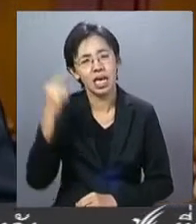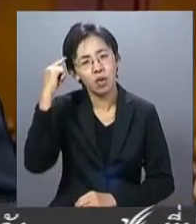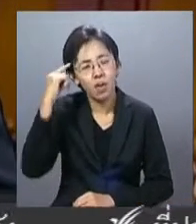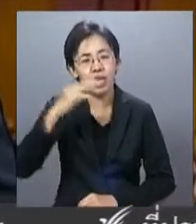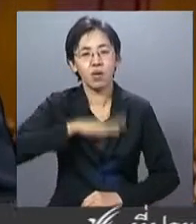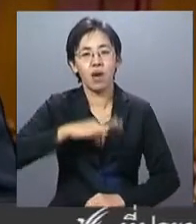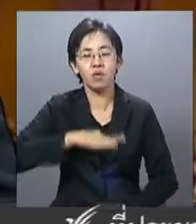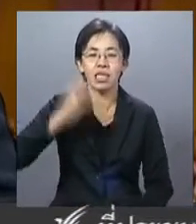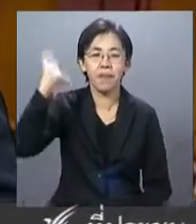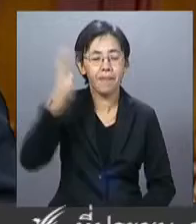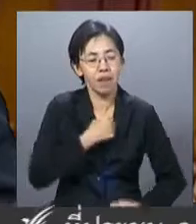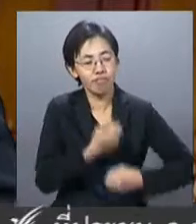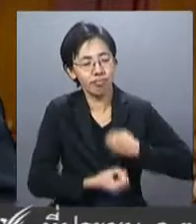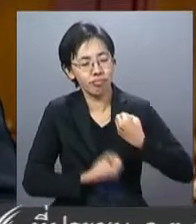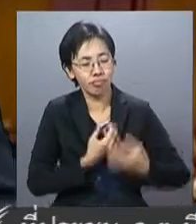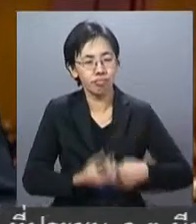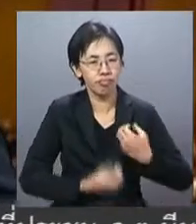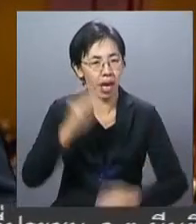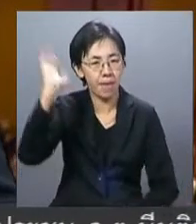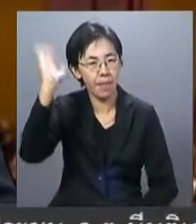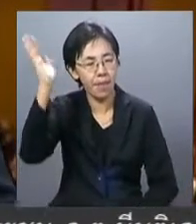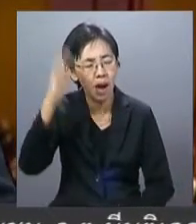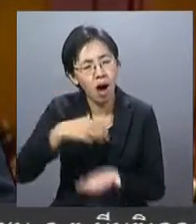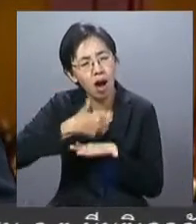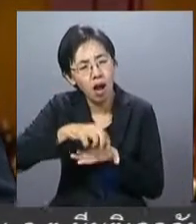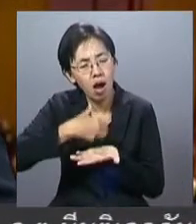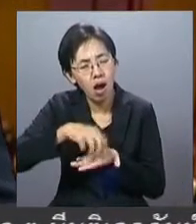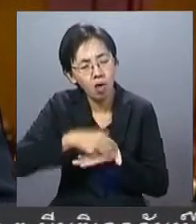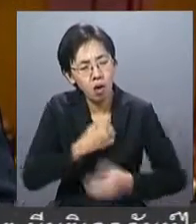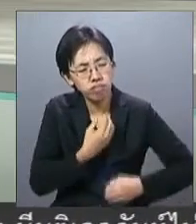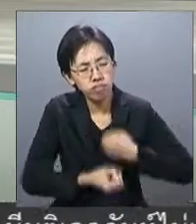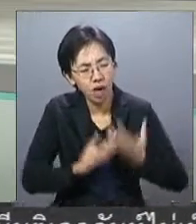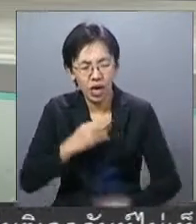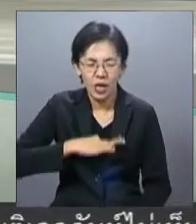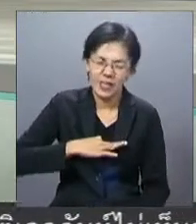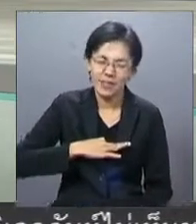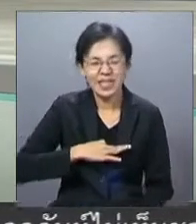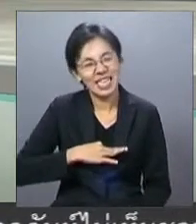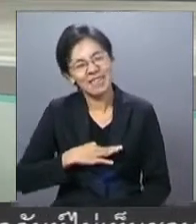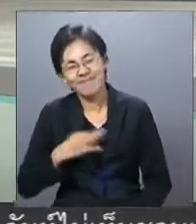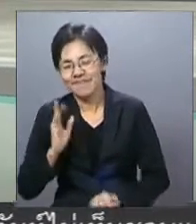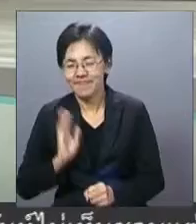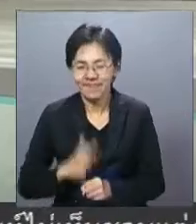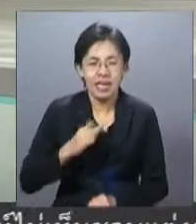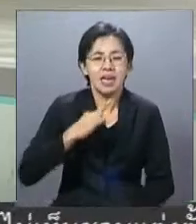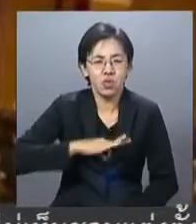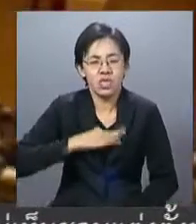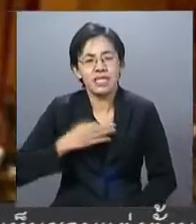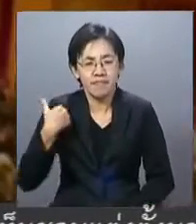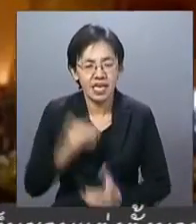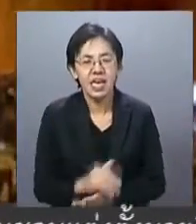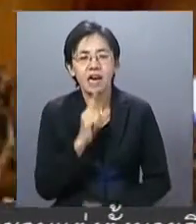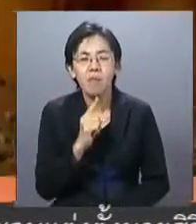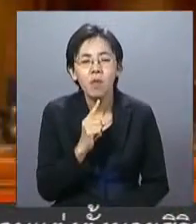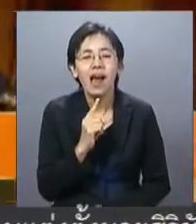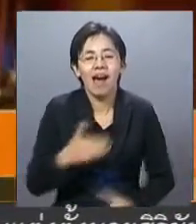ทีเดียวแต่ว่าแต่ละเรื่องนั้นฟังดูแล้วนายกประยุทธ์ไม่ค่อยจะพอใจมากนักค่ะถ้าจะพูดประชดประชันหรือว่า